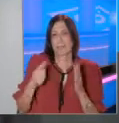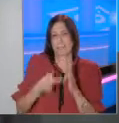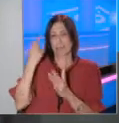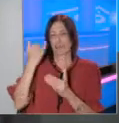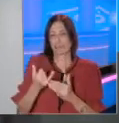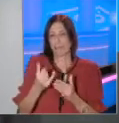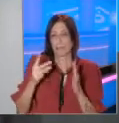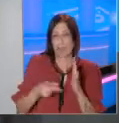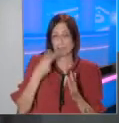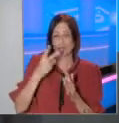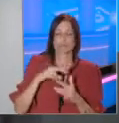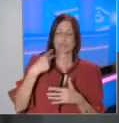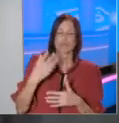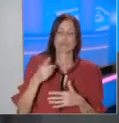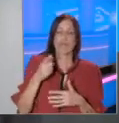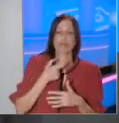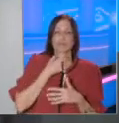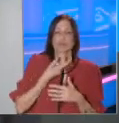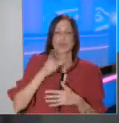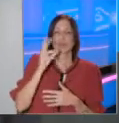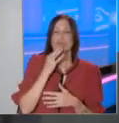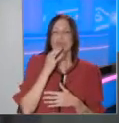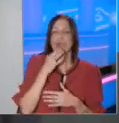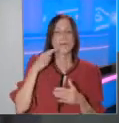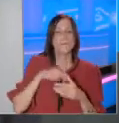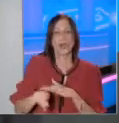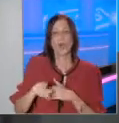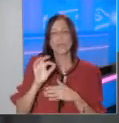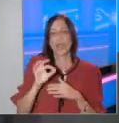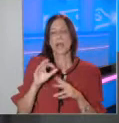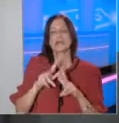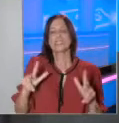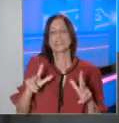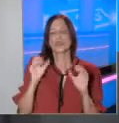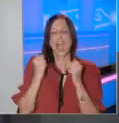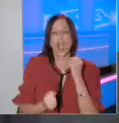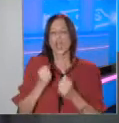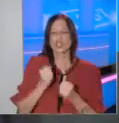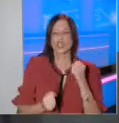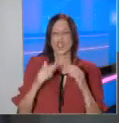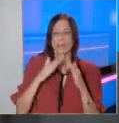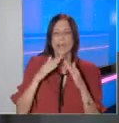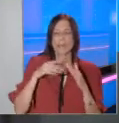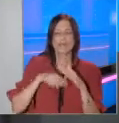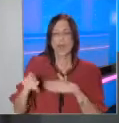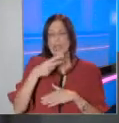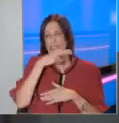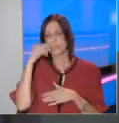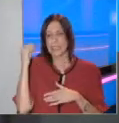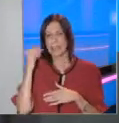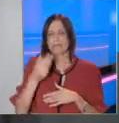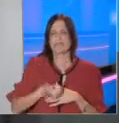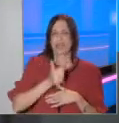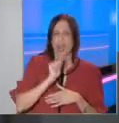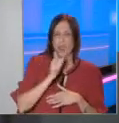הלכו והחריפו. כמו שאמרת, בני הנוער ברחו מהמציאות הקשה שלהם בבית, ברחו לסמים, ברחו